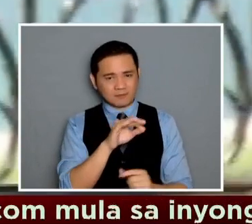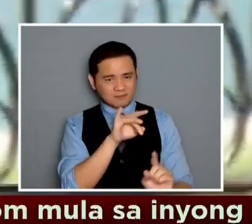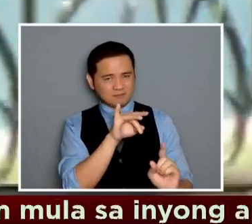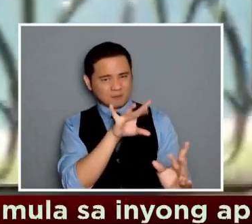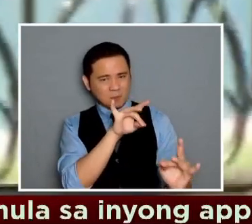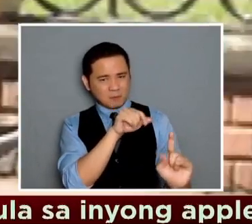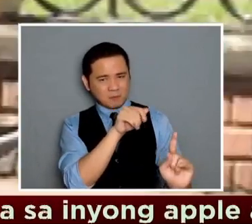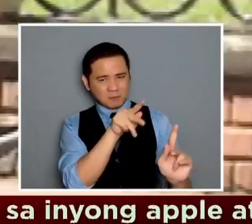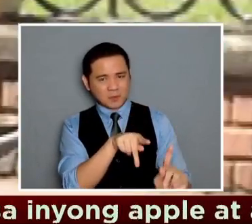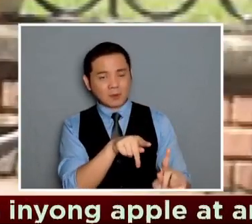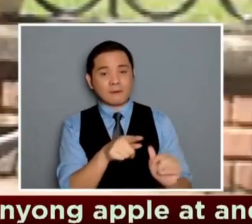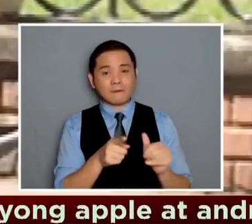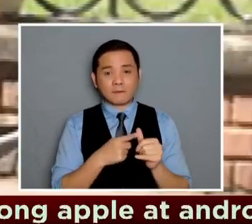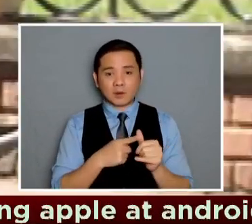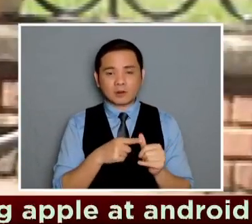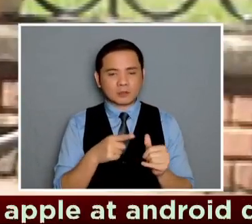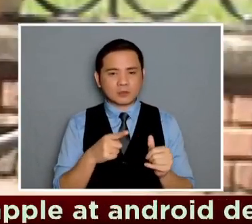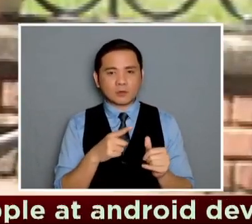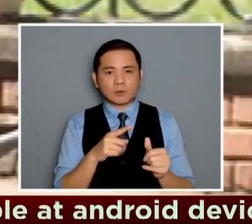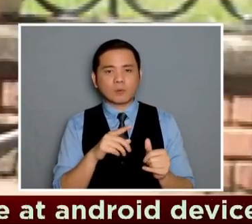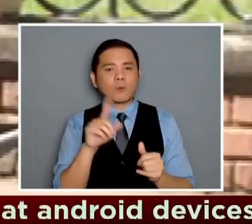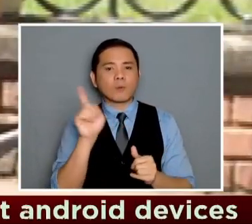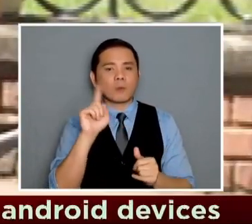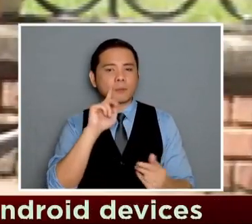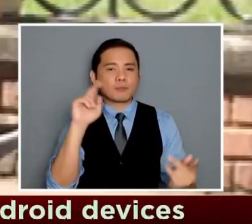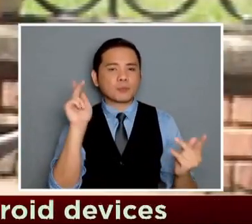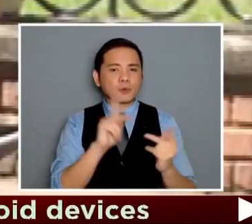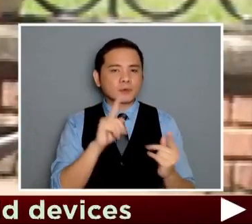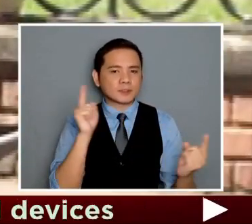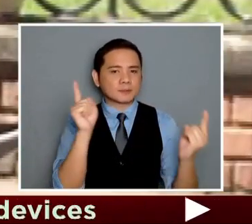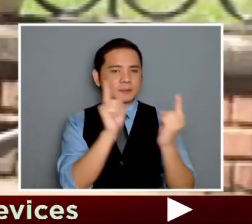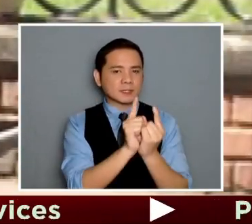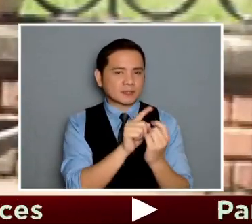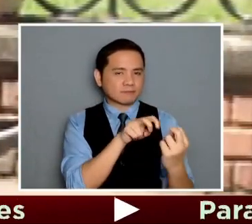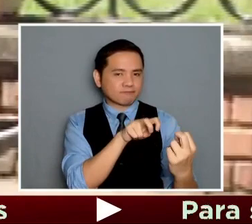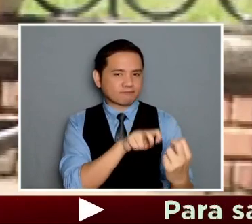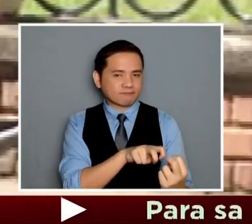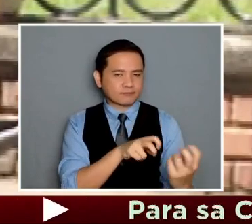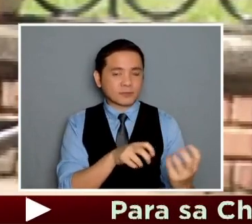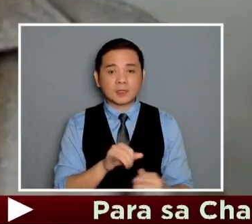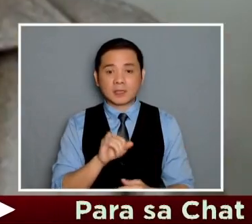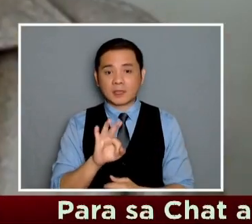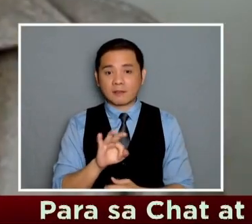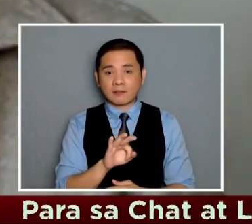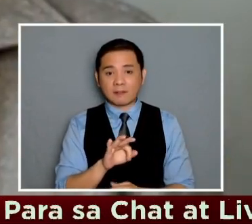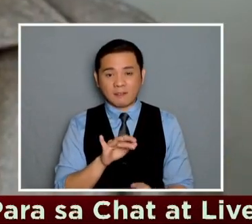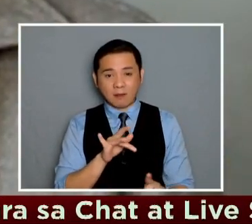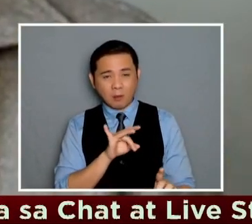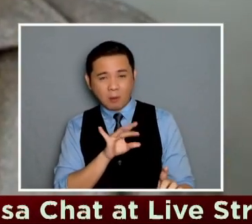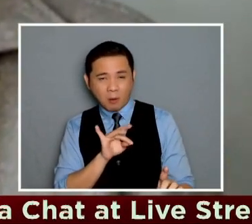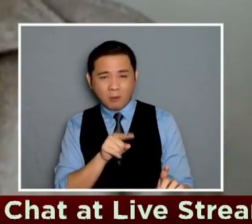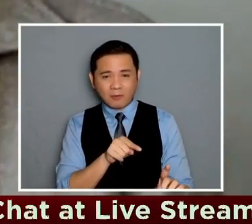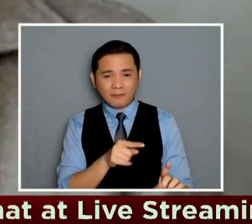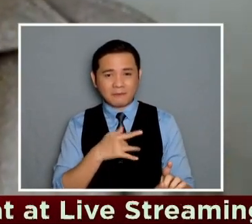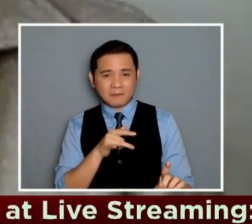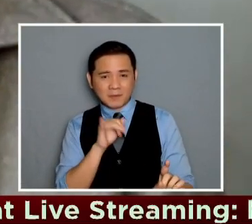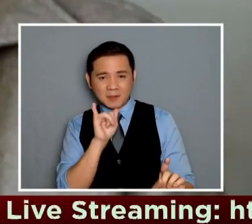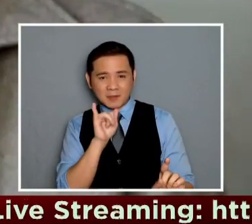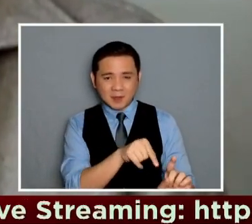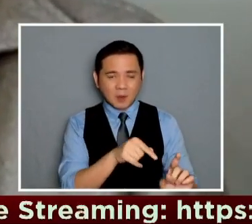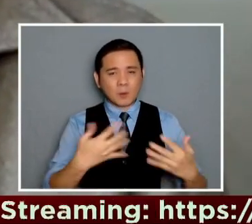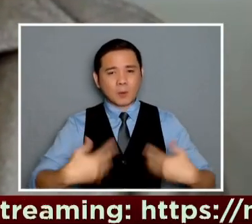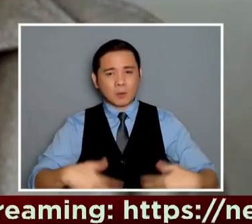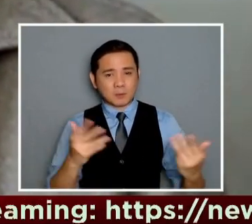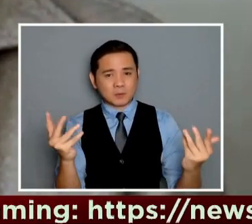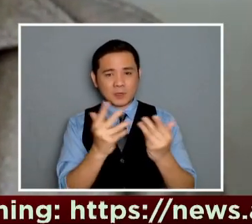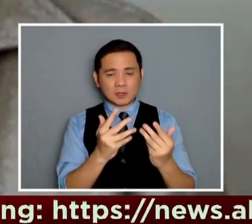ba yung intention mo of seeing that person? Mm. You will know if that person is the one, if you find yourself you're willing to sacrifice